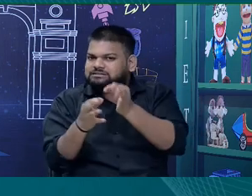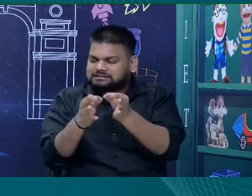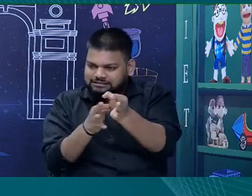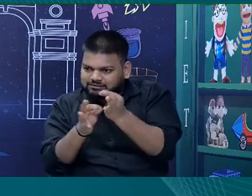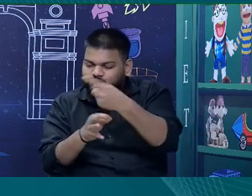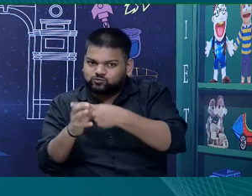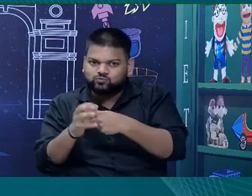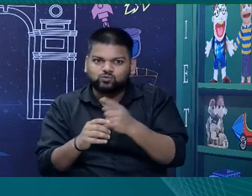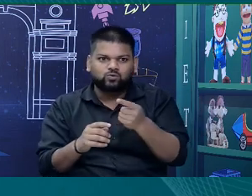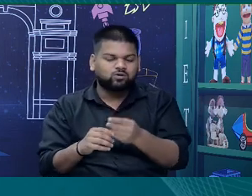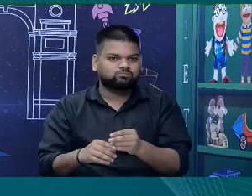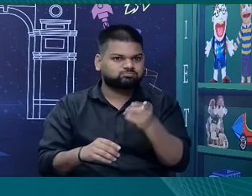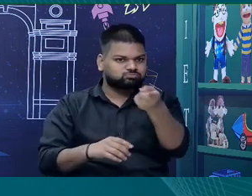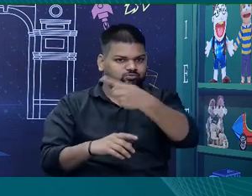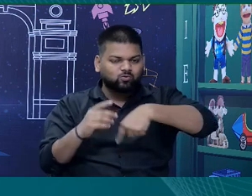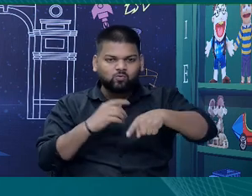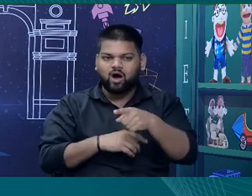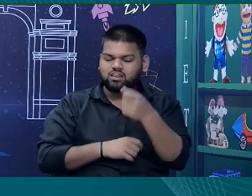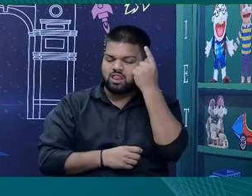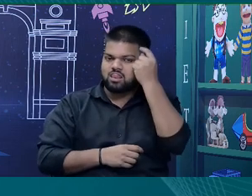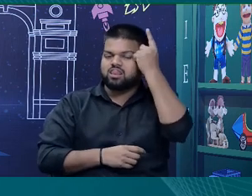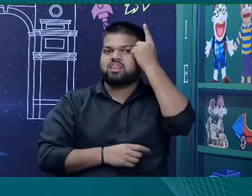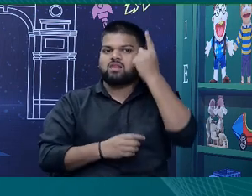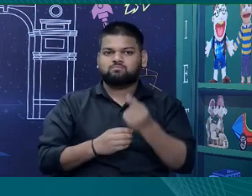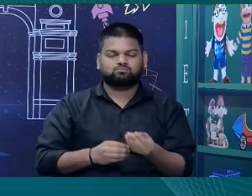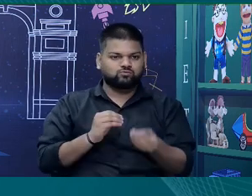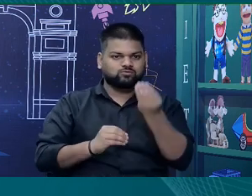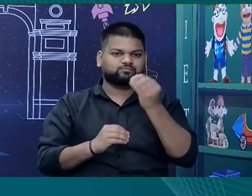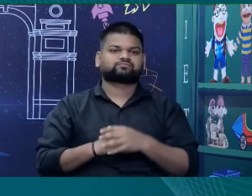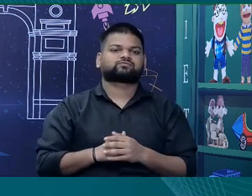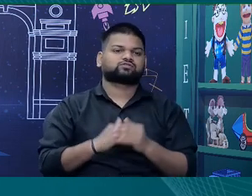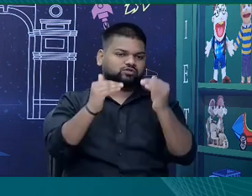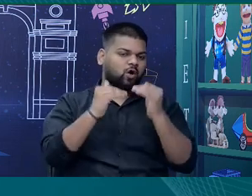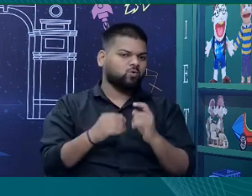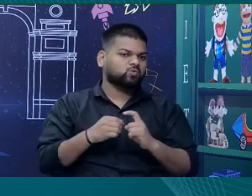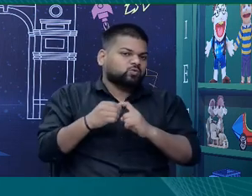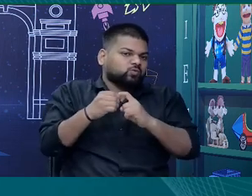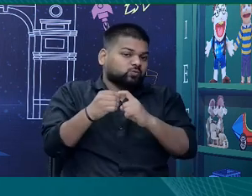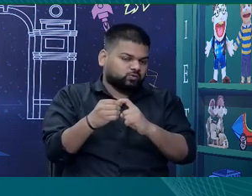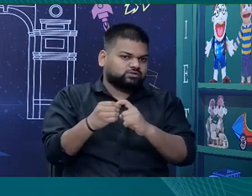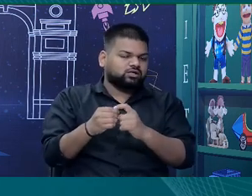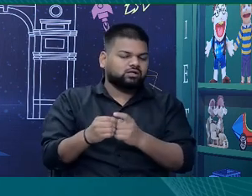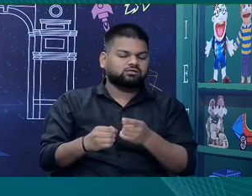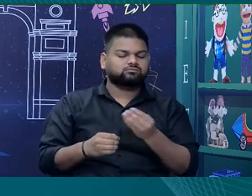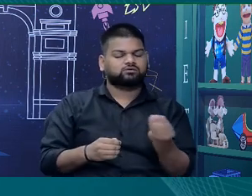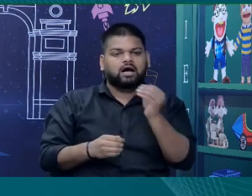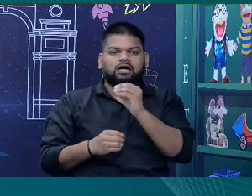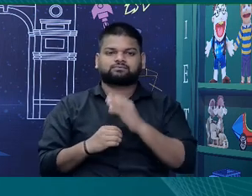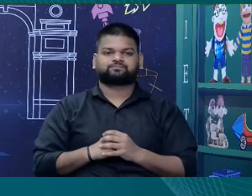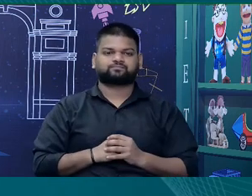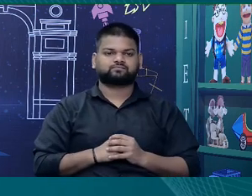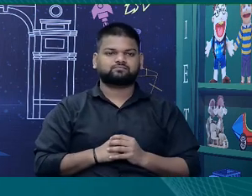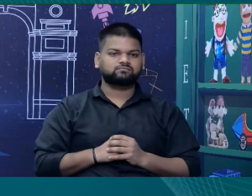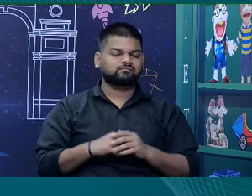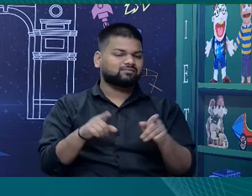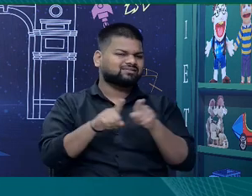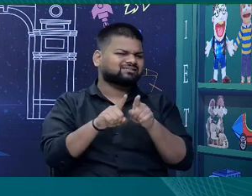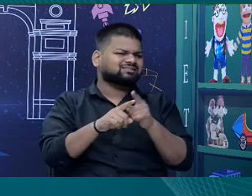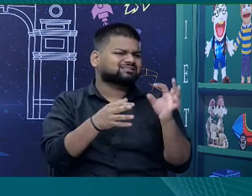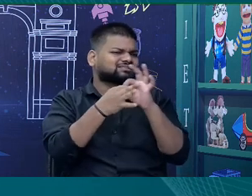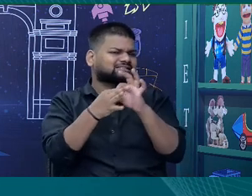और आगे बढ़ते हैं अगले प्रश्न की तरफ और अगला प्रश्न अगर मैं सर से पूछूं जो की इसी सब्जेक्ट से इसी टॉपिक से जुड़ा हुआ है